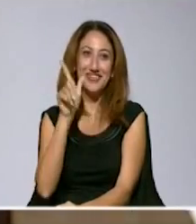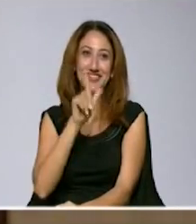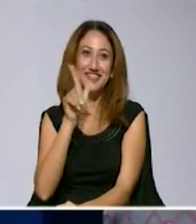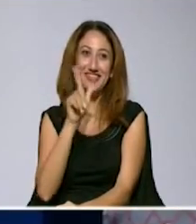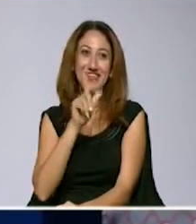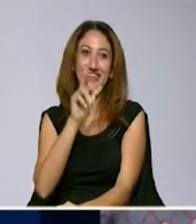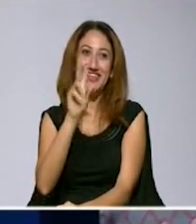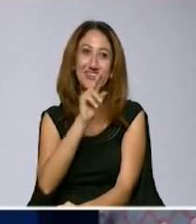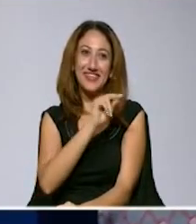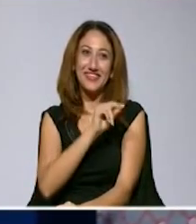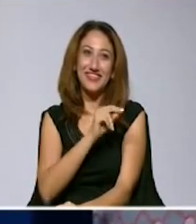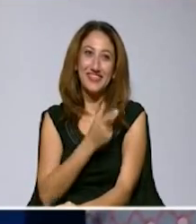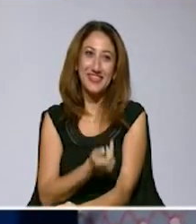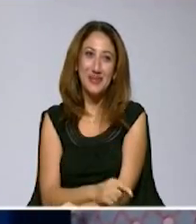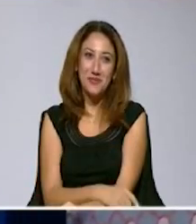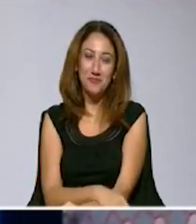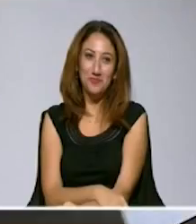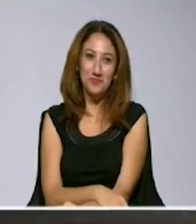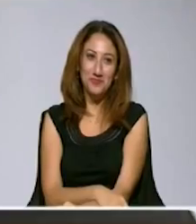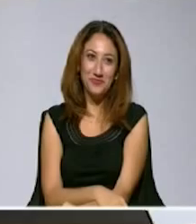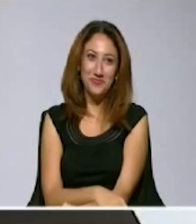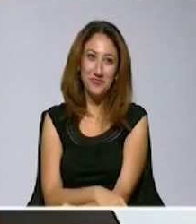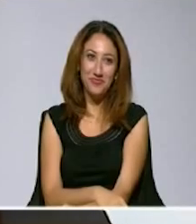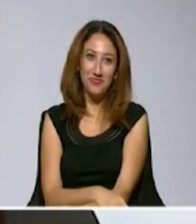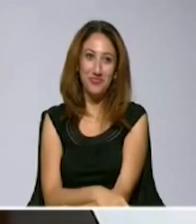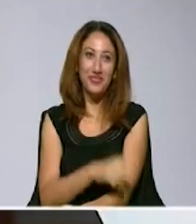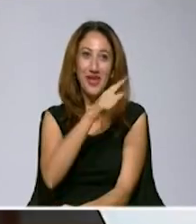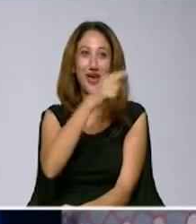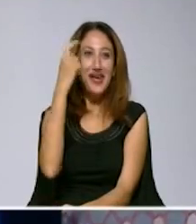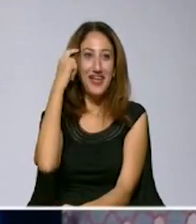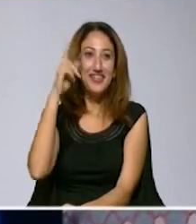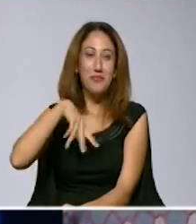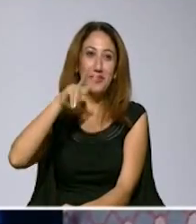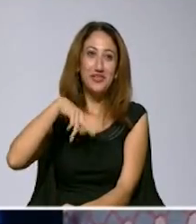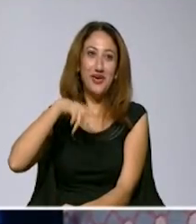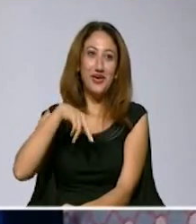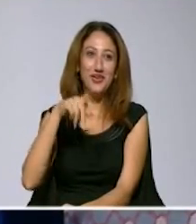مش عارفه انا من 18 وانت عشان عيد ميلادي 18 انا كده 18